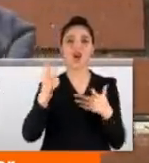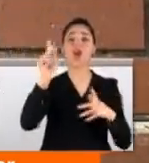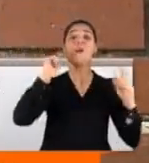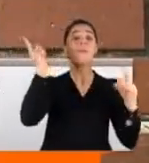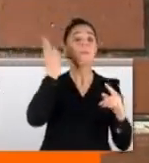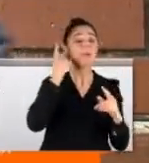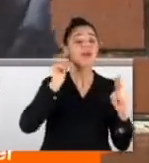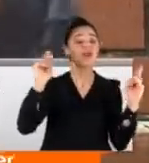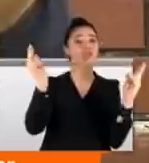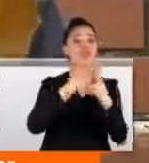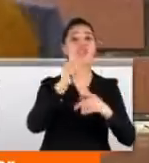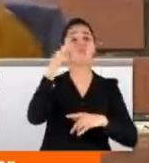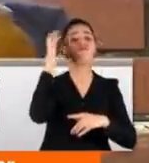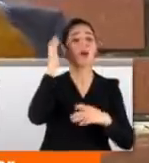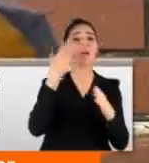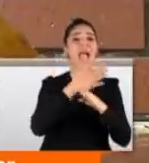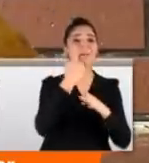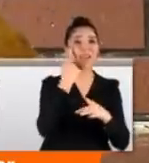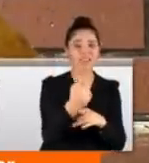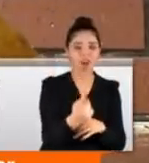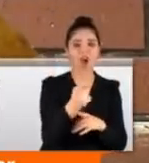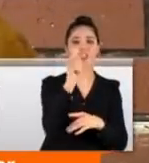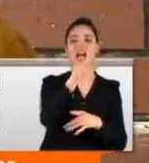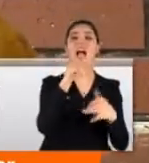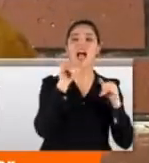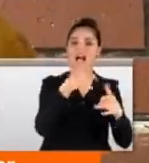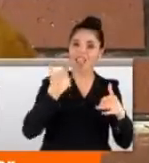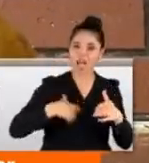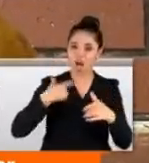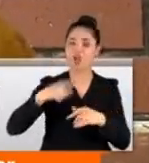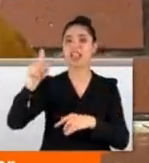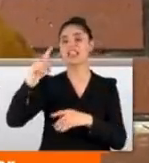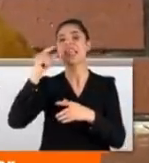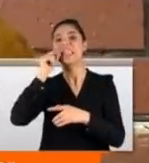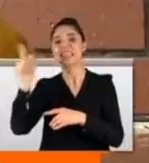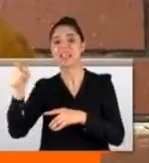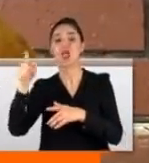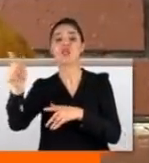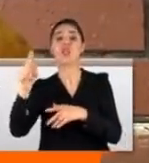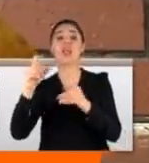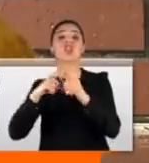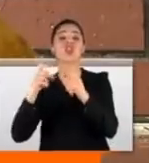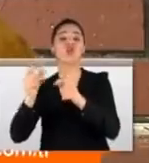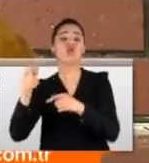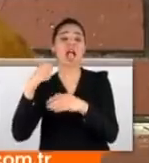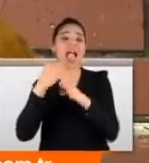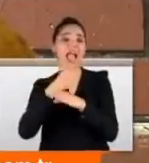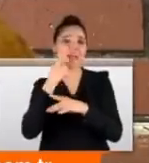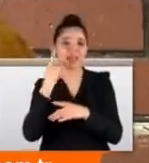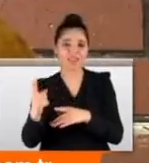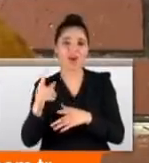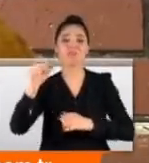Vakfı Kebir ekmeği ile hemen hemen aynı özelliklere sahip Giresun'un Çavuşlu ekmeği arasında tatlı bir rekabet söz